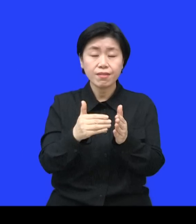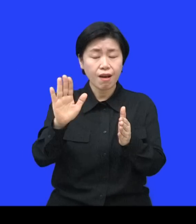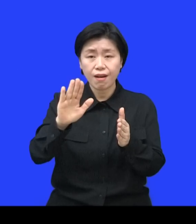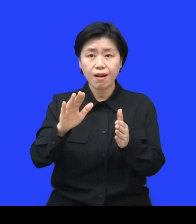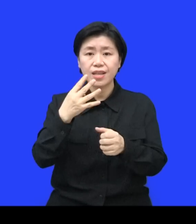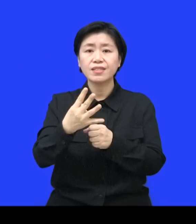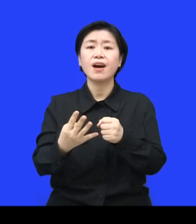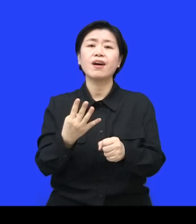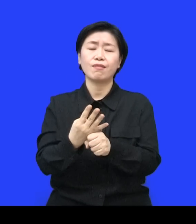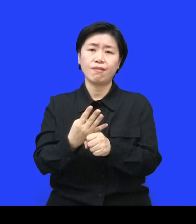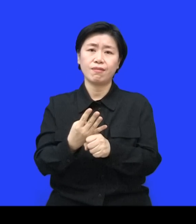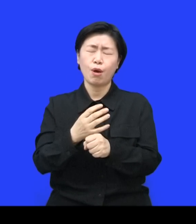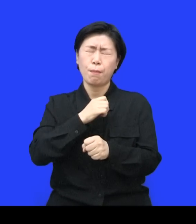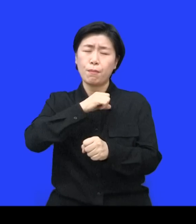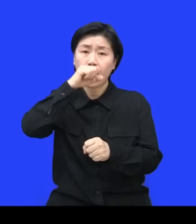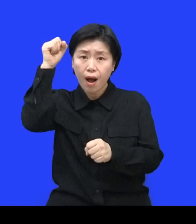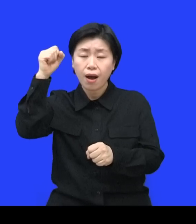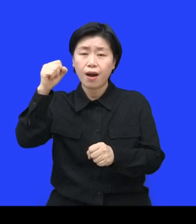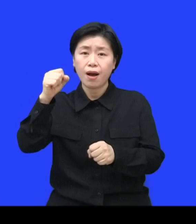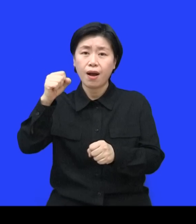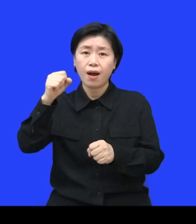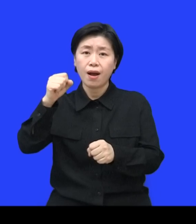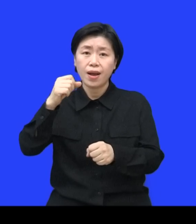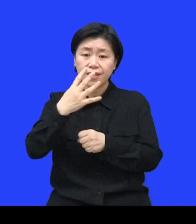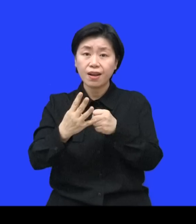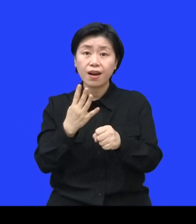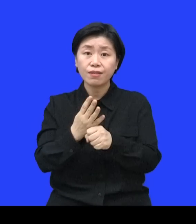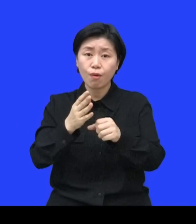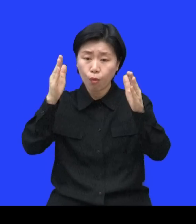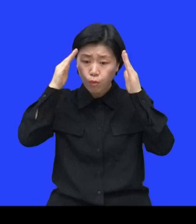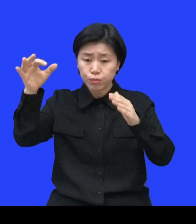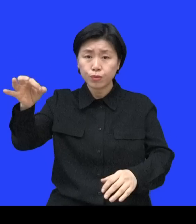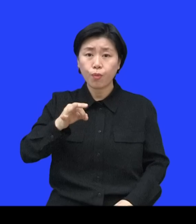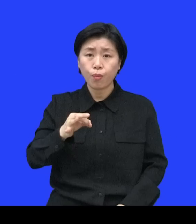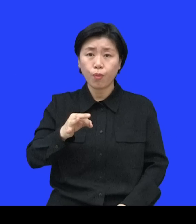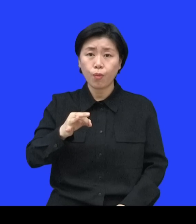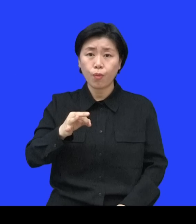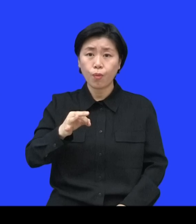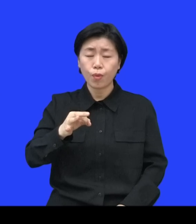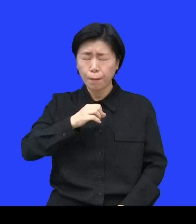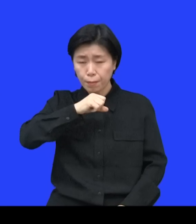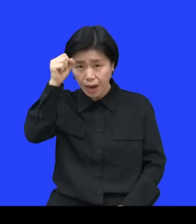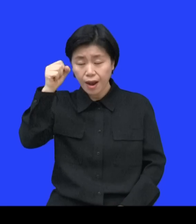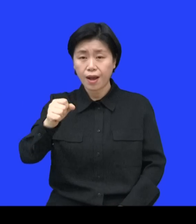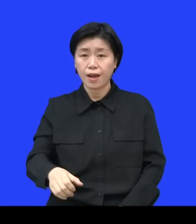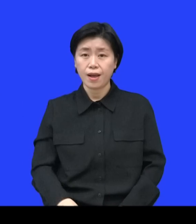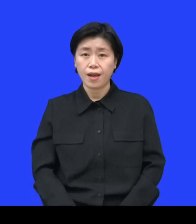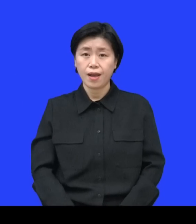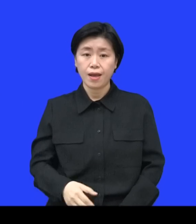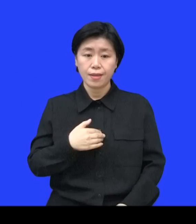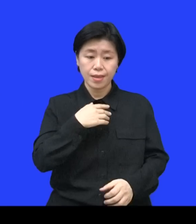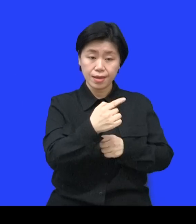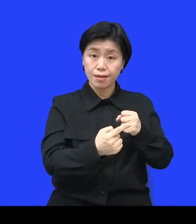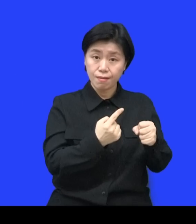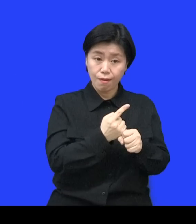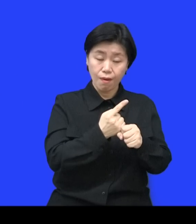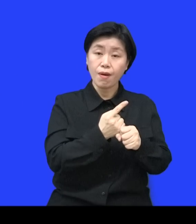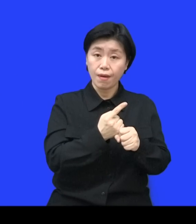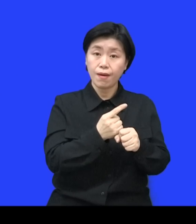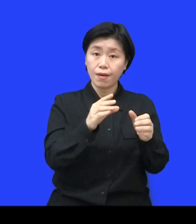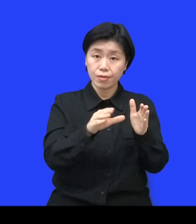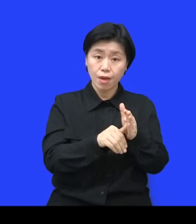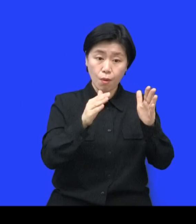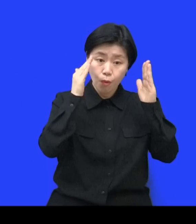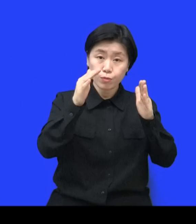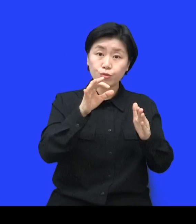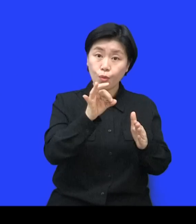거예요. 와. 선발이 됐다고. 아니야, 와. 아직 2학년 되기 전에 너 1학년 했던 거 그거 주고 그다음에 군대